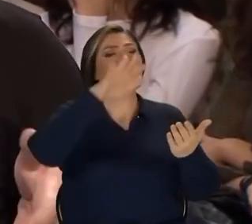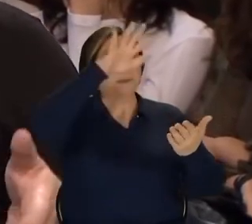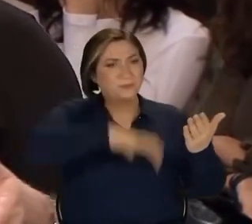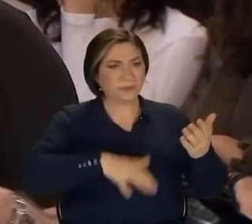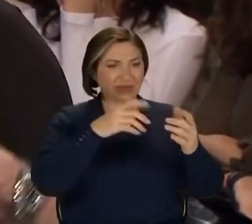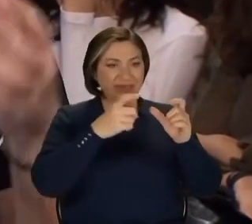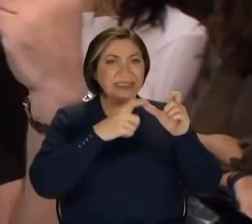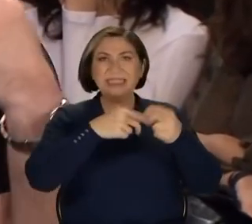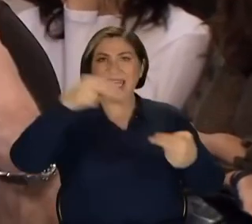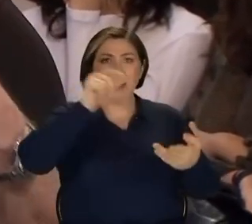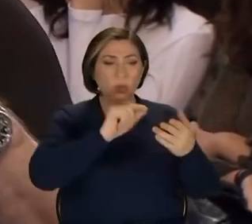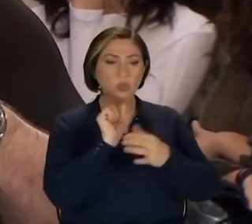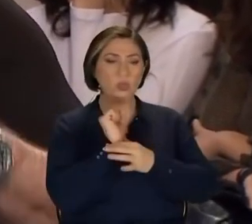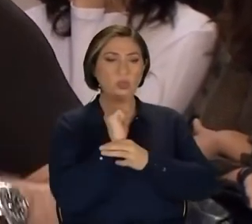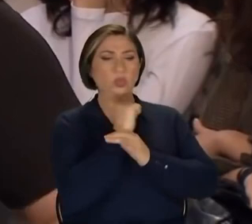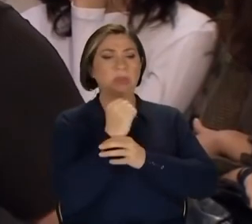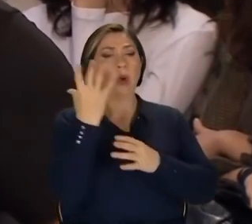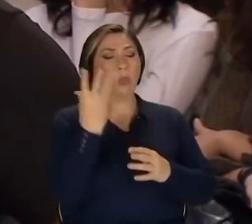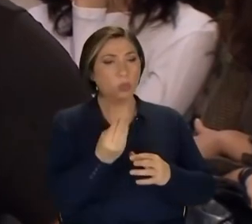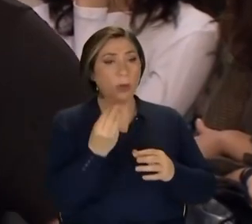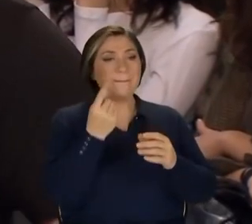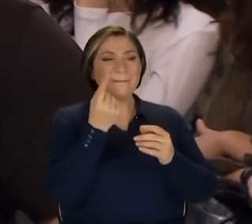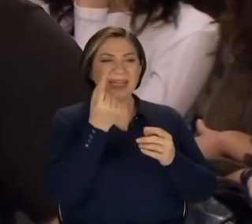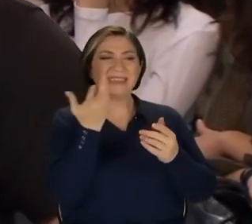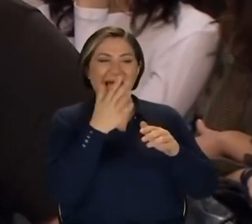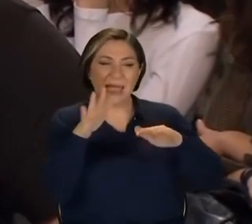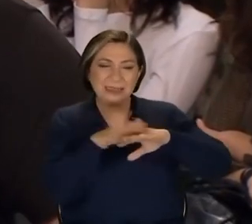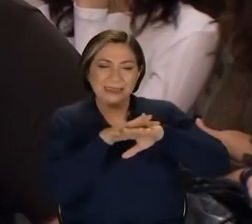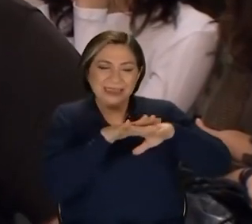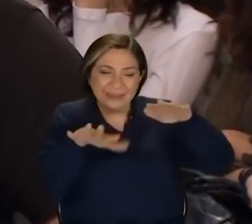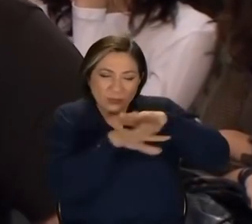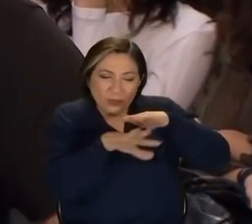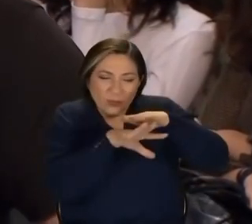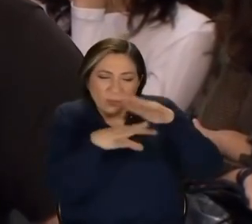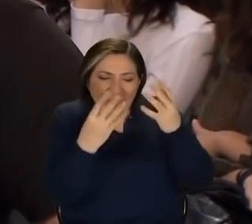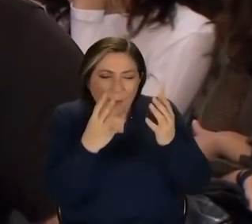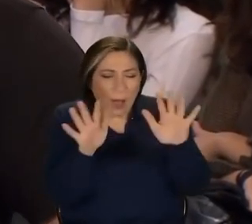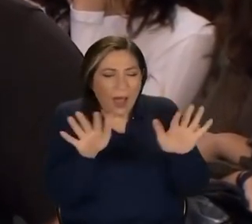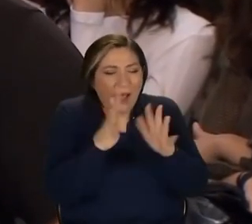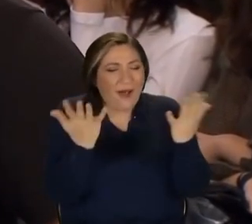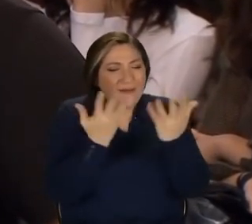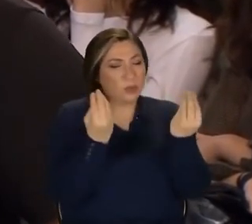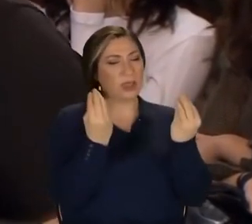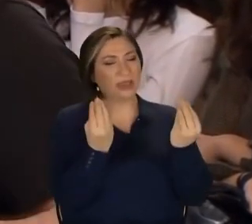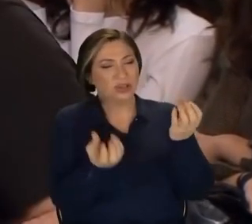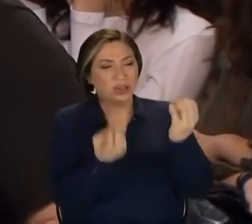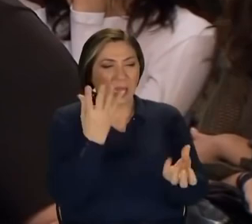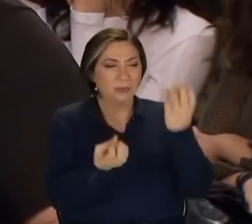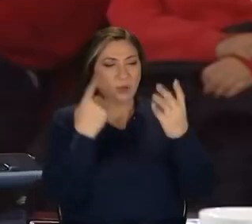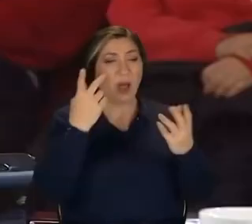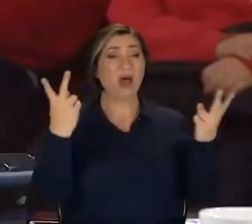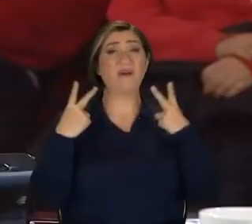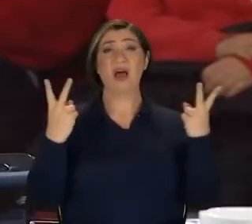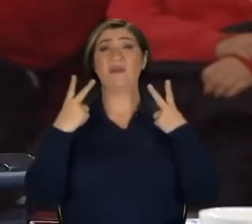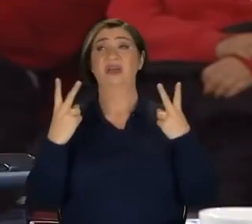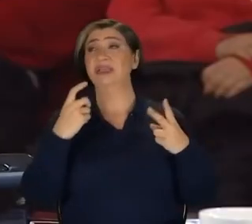yani senaryoda ustalaştığımı, birazcık daha rafine bir şeyler çıkardığımı düşündüğüm şeyler. Yoksa böyle havalı klasik vardır